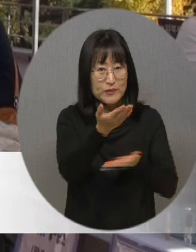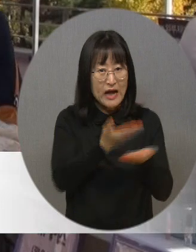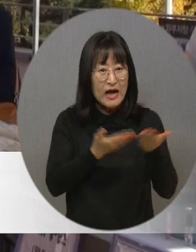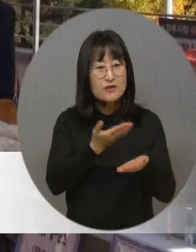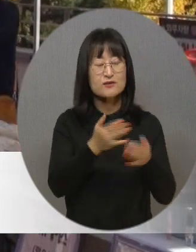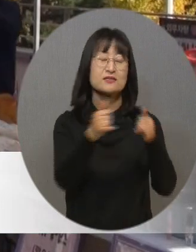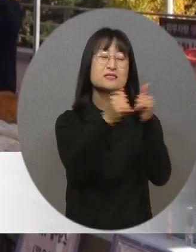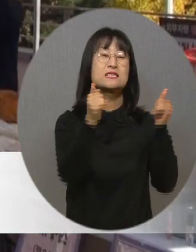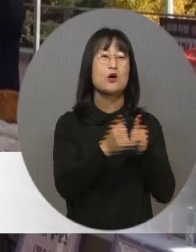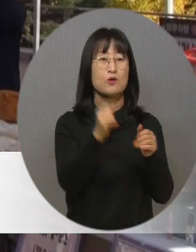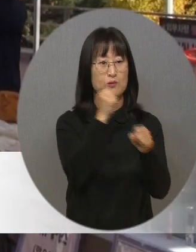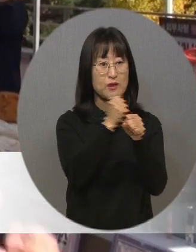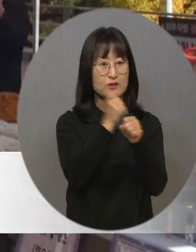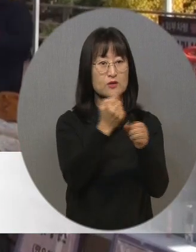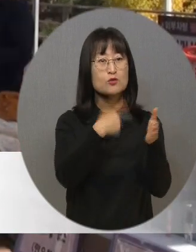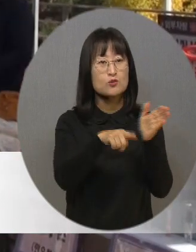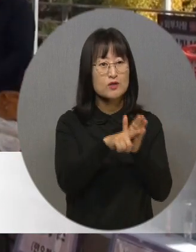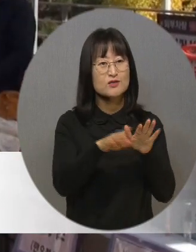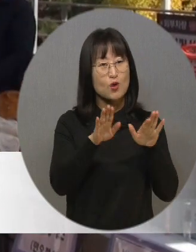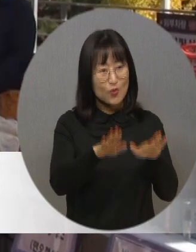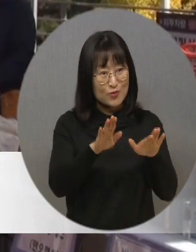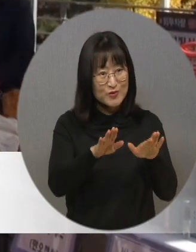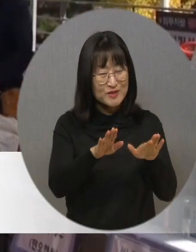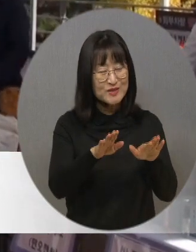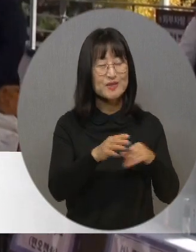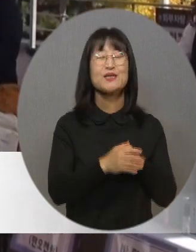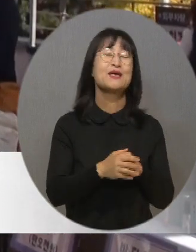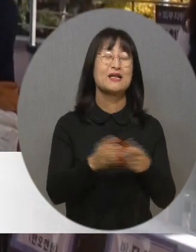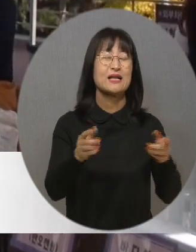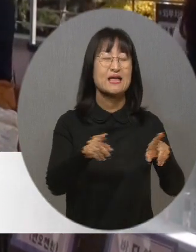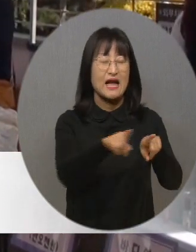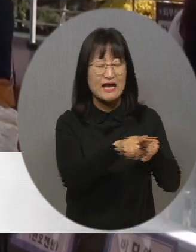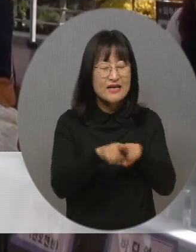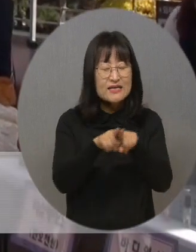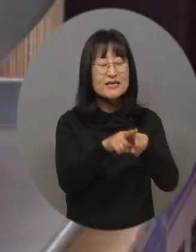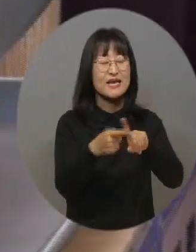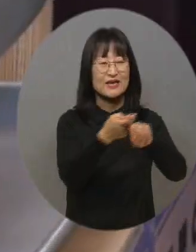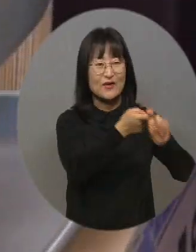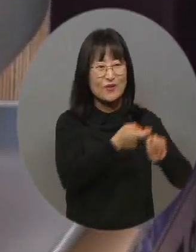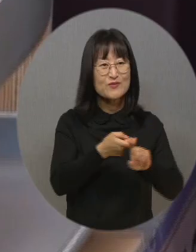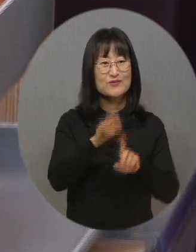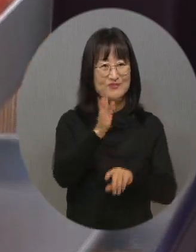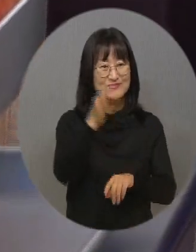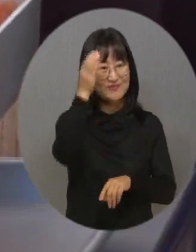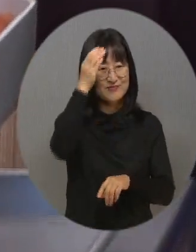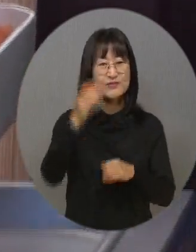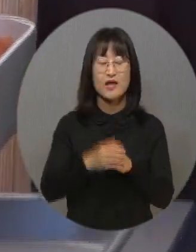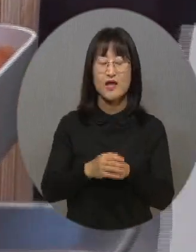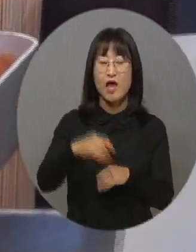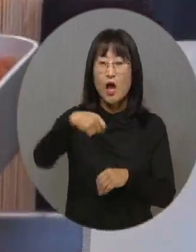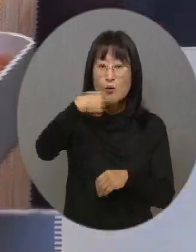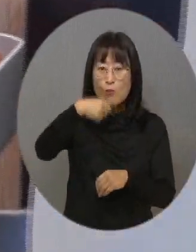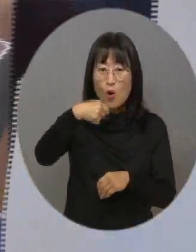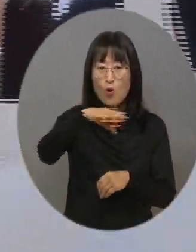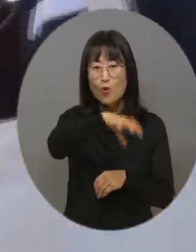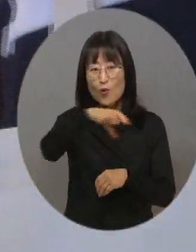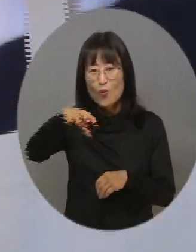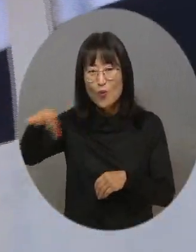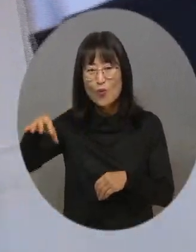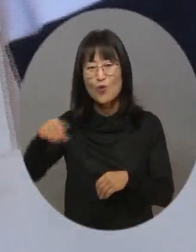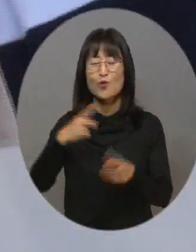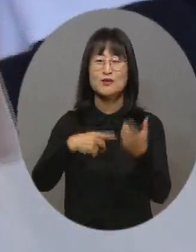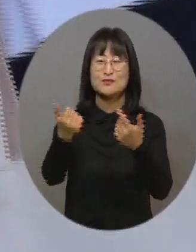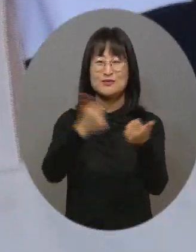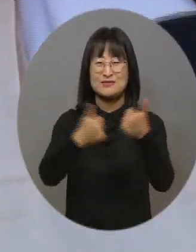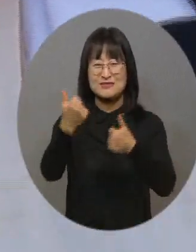만들기 위해서 오늘 같은 날 함께 연대의 힘을 나눴으면 좋겠습니다. 먹거리 매장이 가장 붐빕니다.